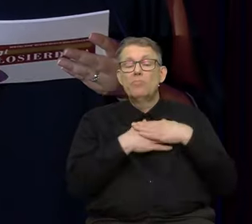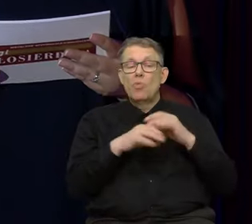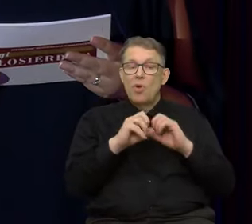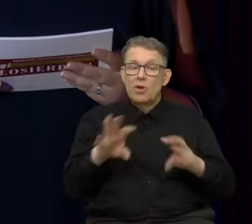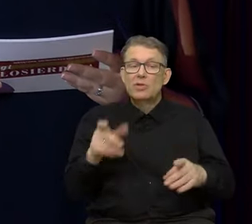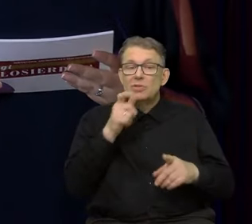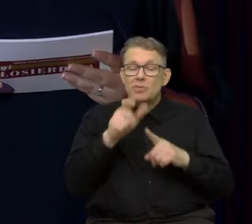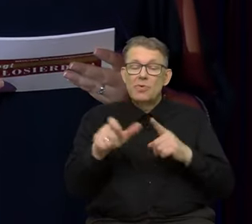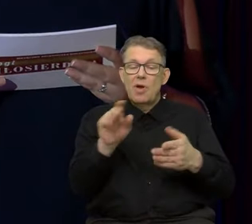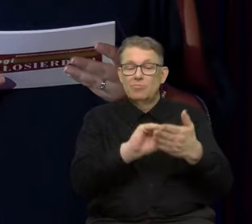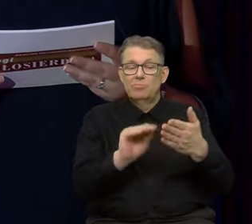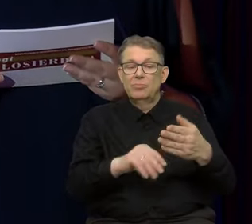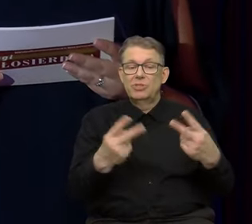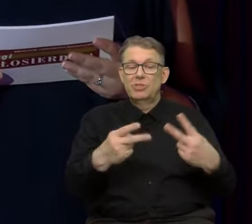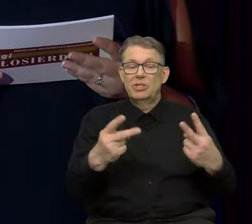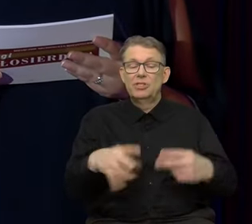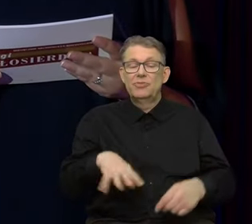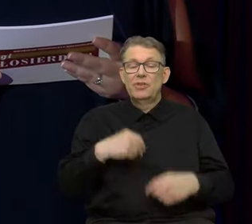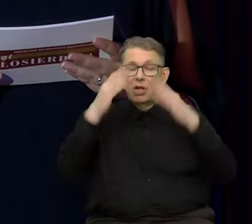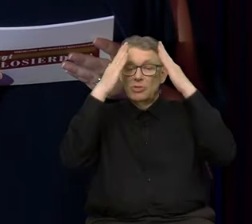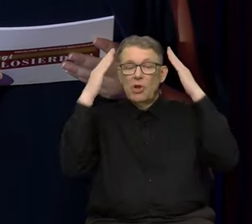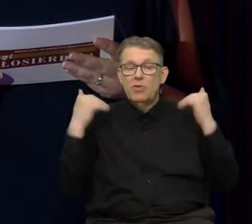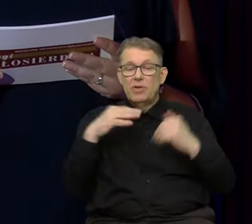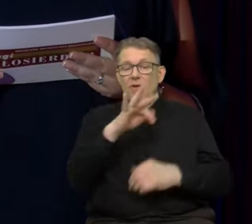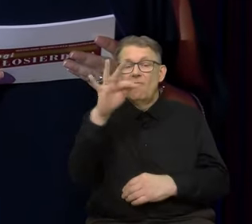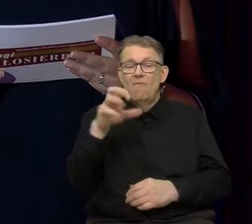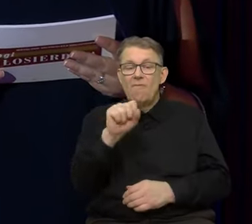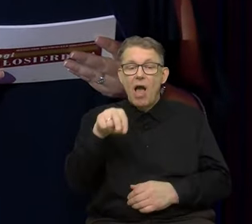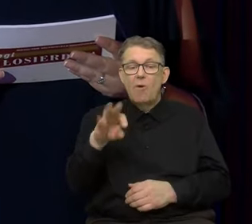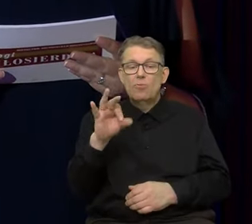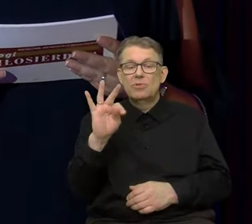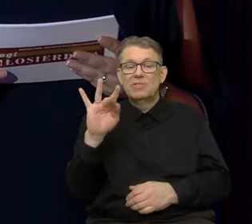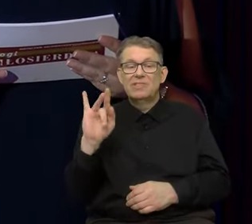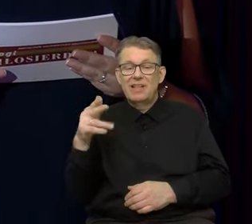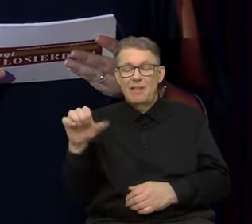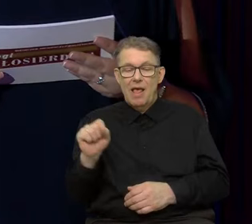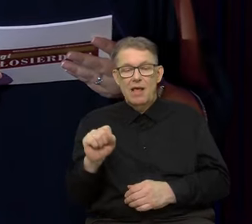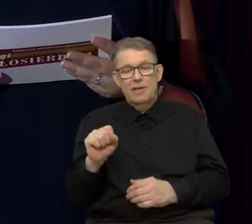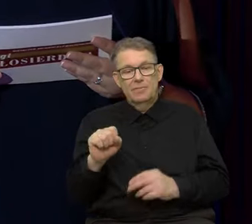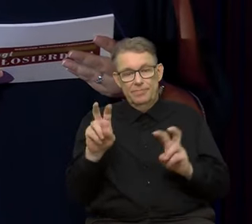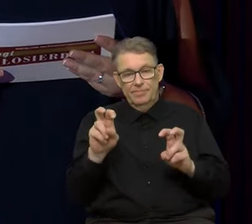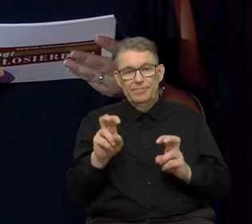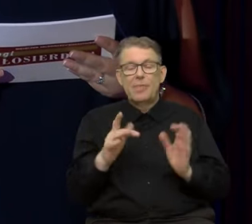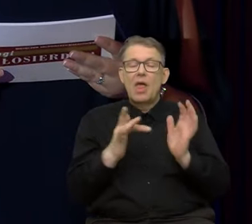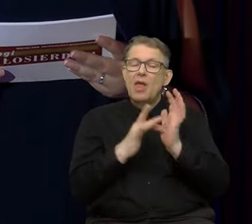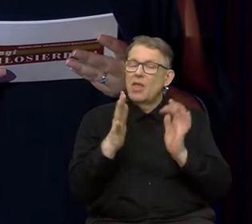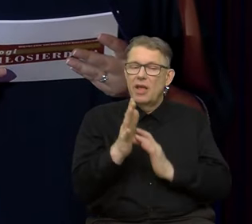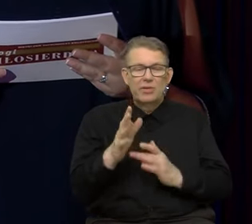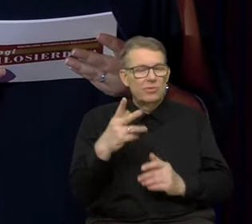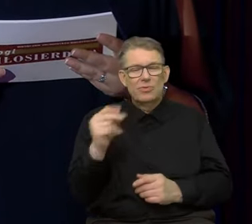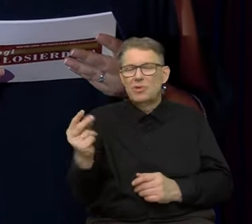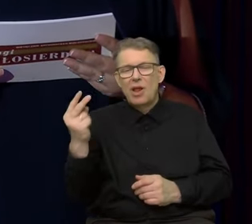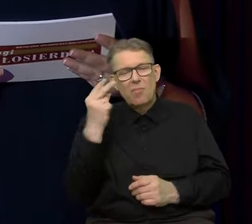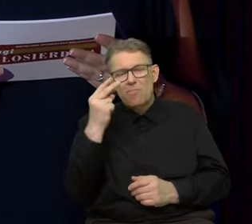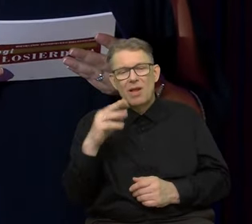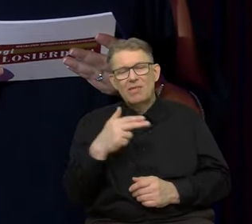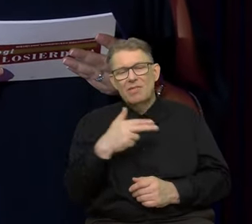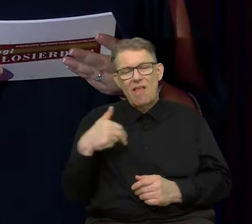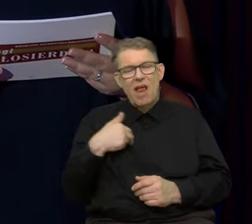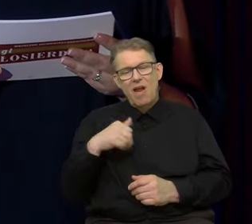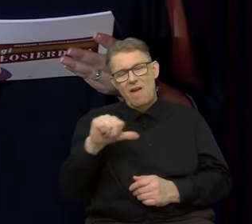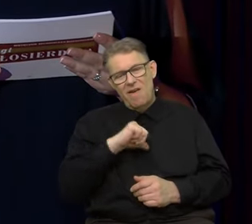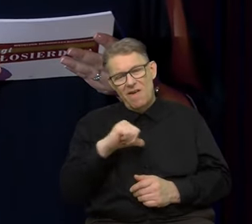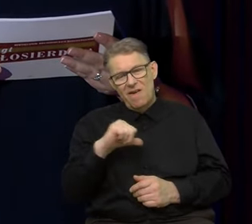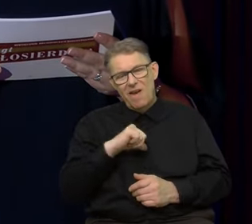z dzienniczka świętej siostry Faustyny. Jezu, nie patrz na grzechy nasze,